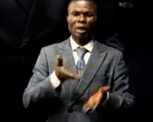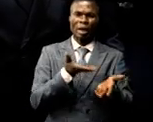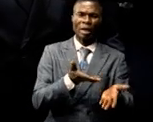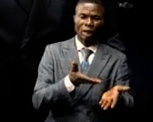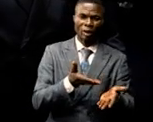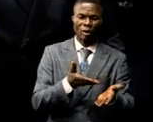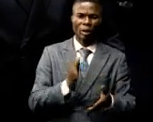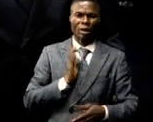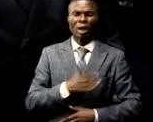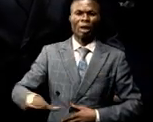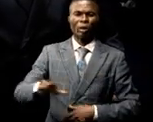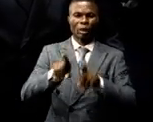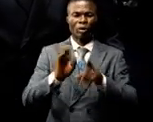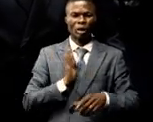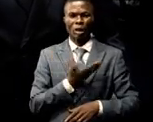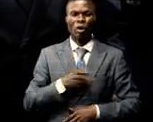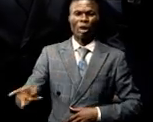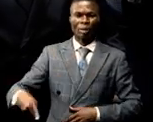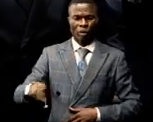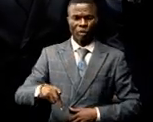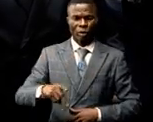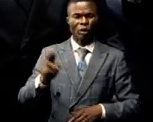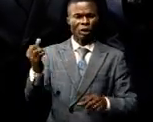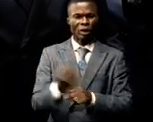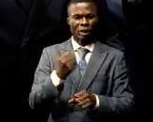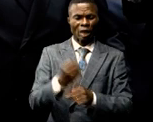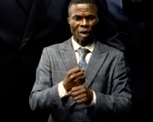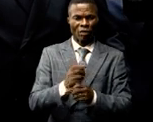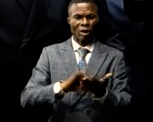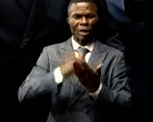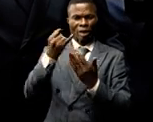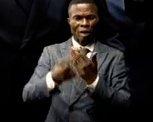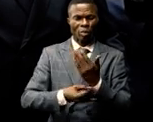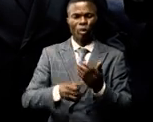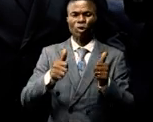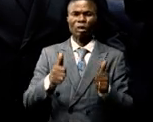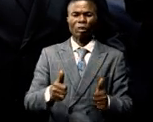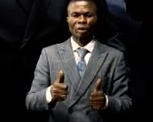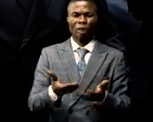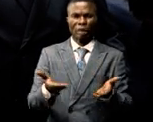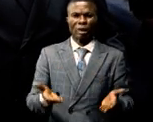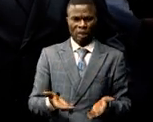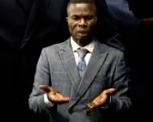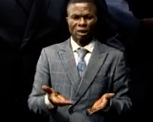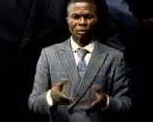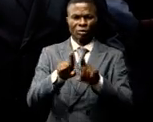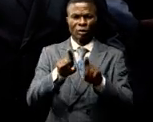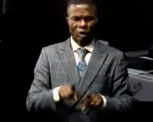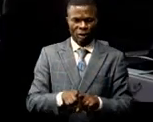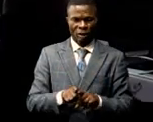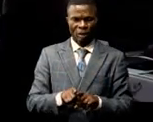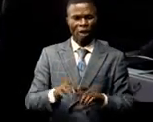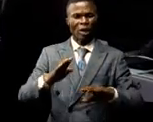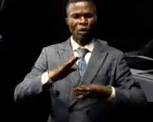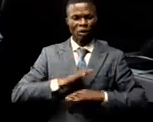la nation et à la province d'exécuter ces différents projets et aussi de répondre